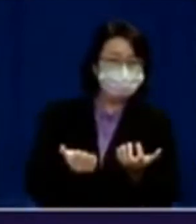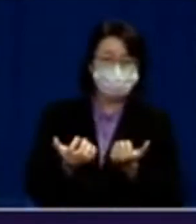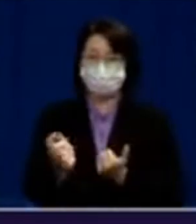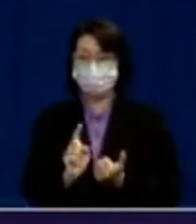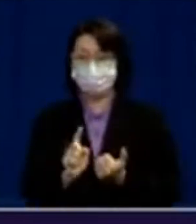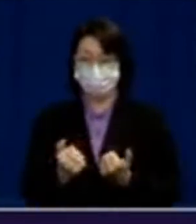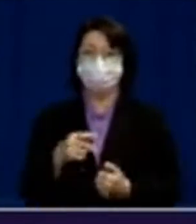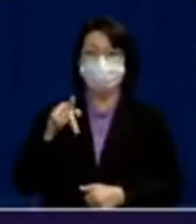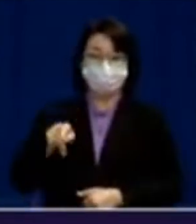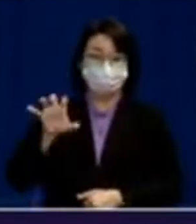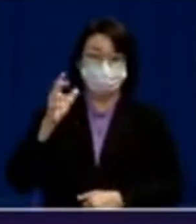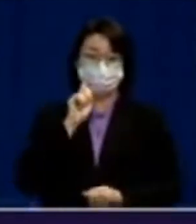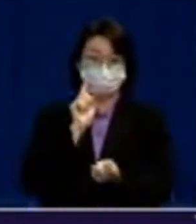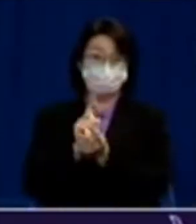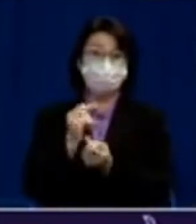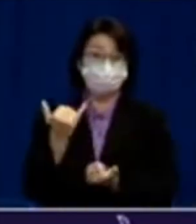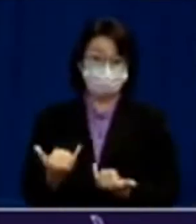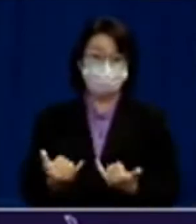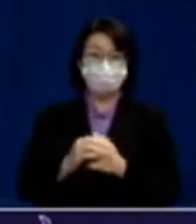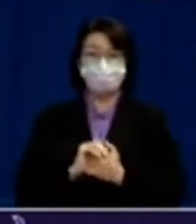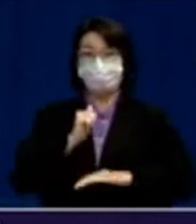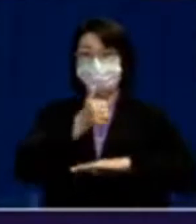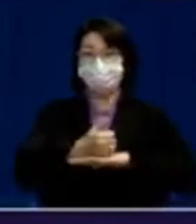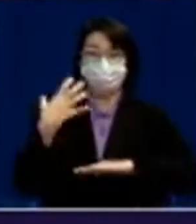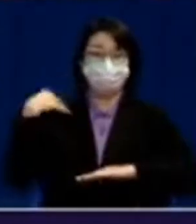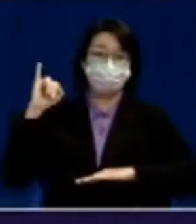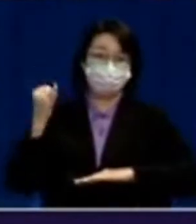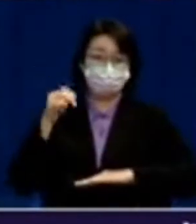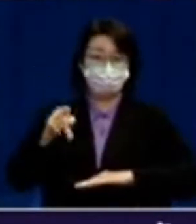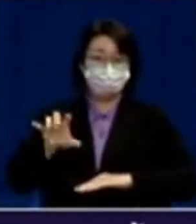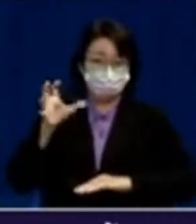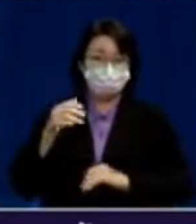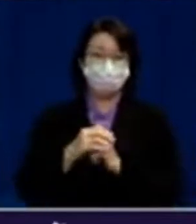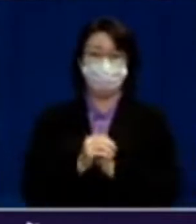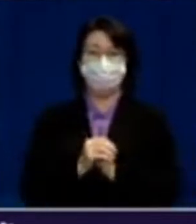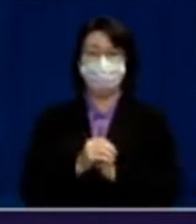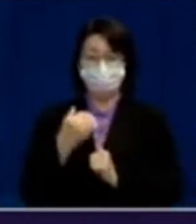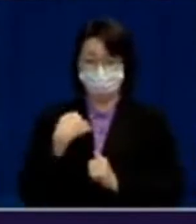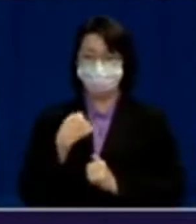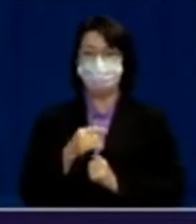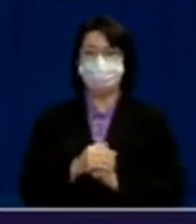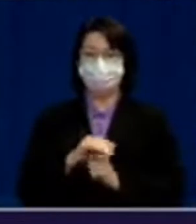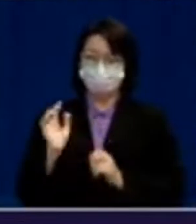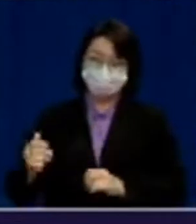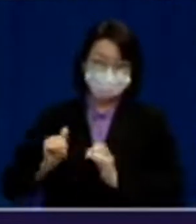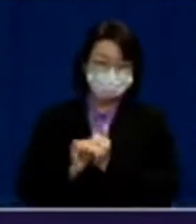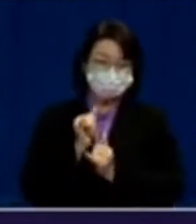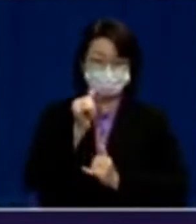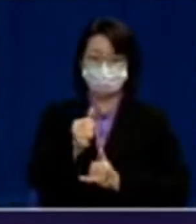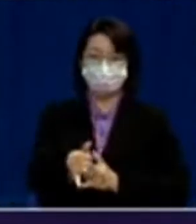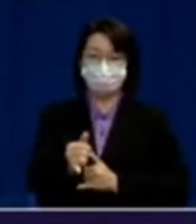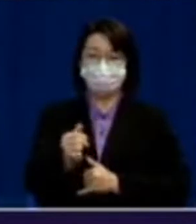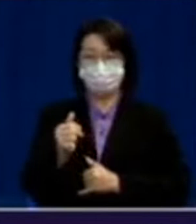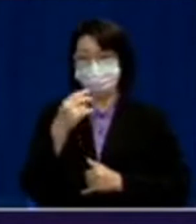ของจังหวัดพิษณุโลกกันค่ะนายรณชัยจิตรวิเศษผู้ว่าราชการจังหวัดพิษณุโลกนะคะท่านก็ได้แถลงข่าวหลังจากที่